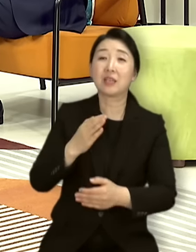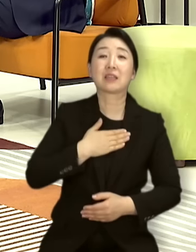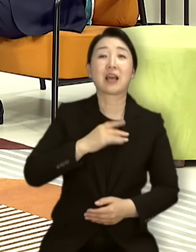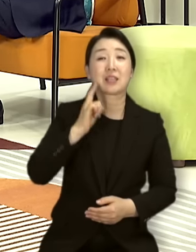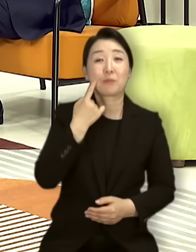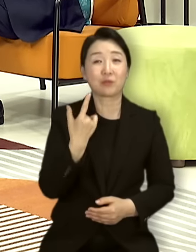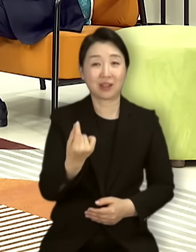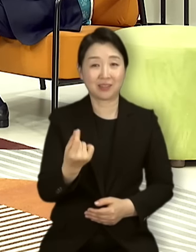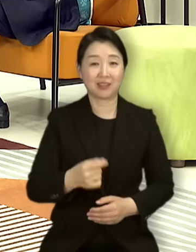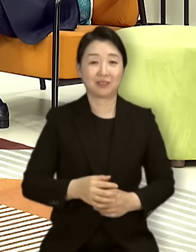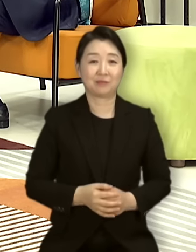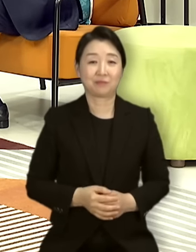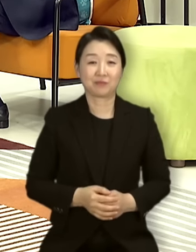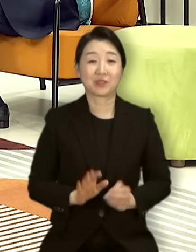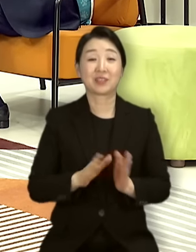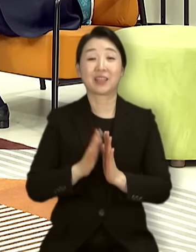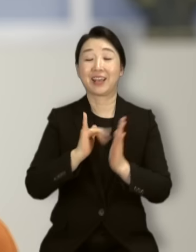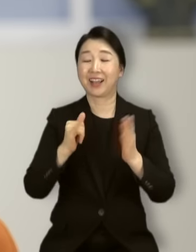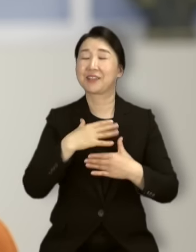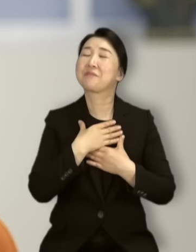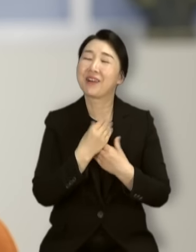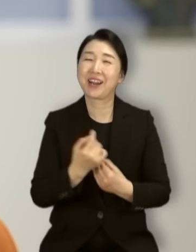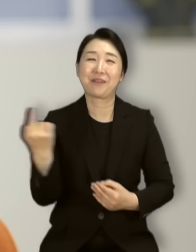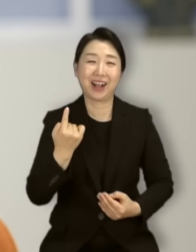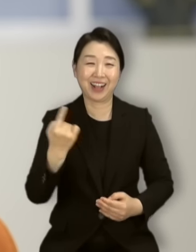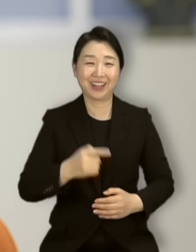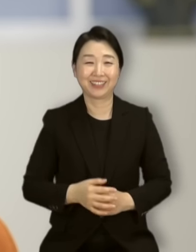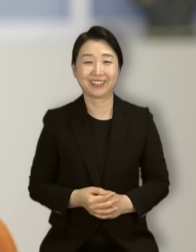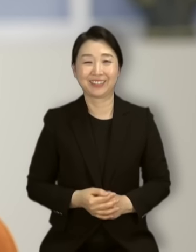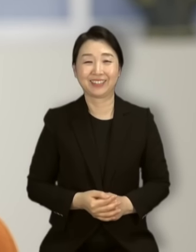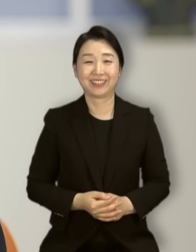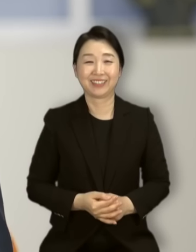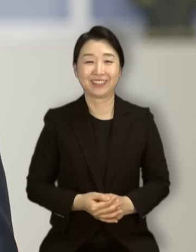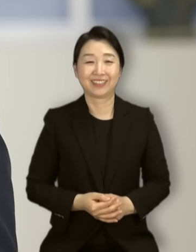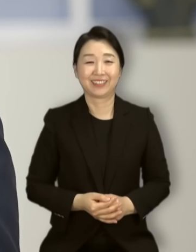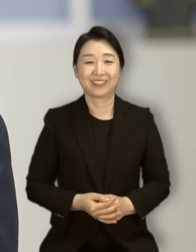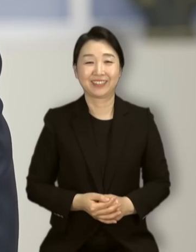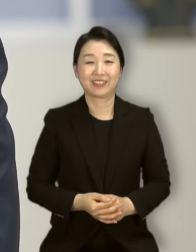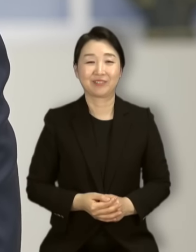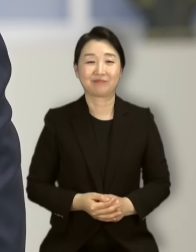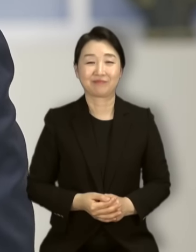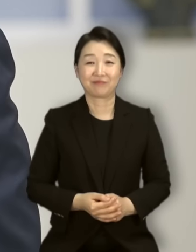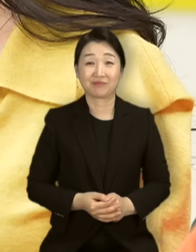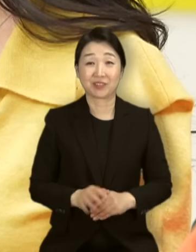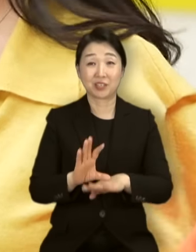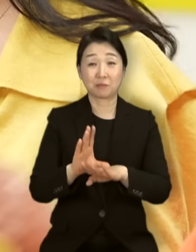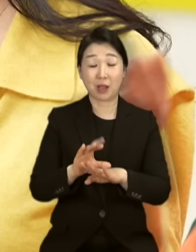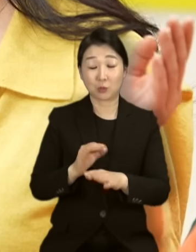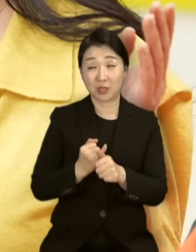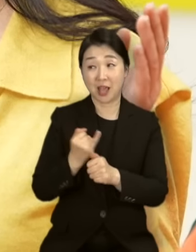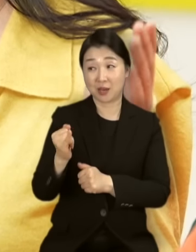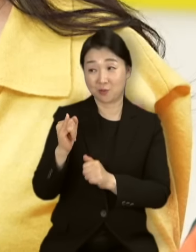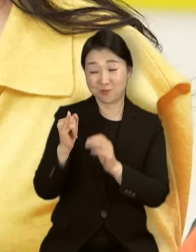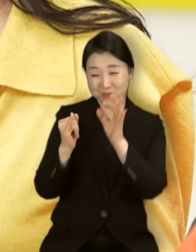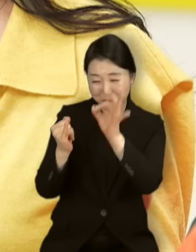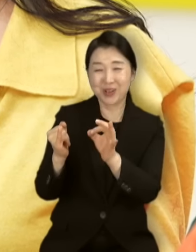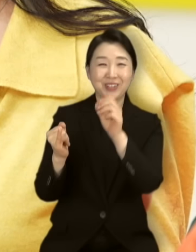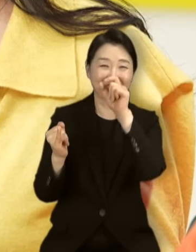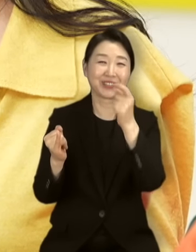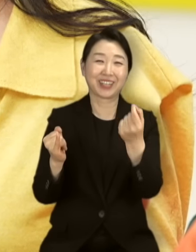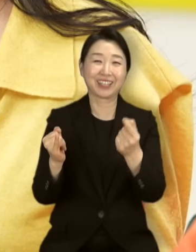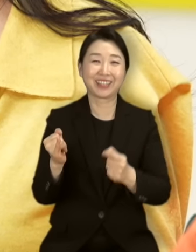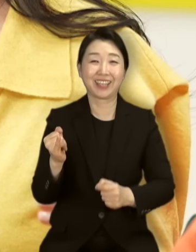제 안에도 좀 봤으면 좋겠어요네 첫 인상은 어떠셨어요 첫인상은 어떠셨어요 저희 남편이요 제 이상형 하고는 전혀 거리가